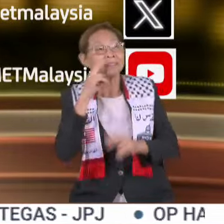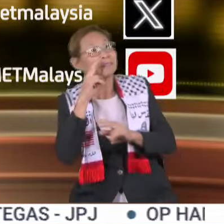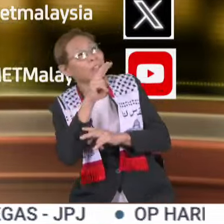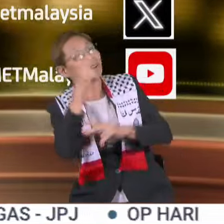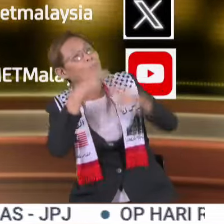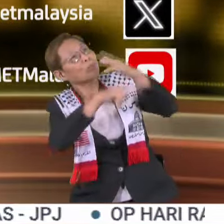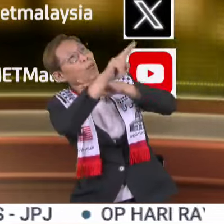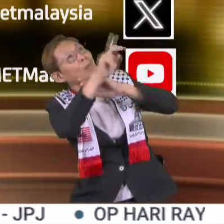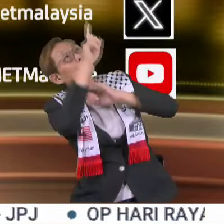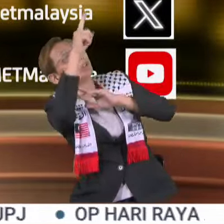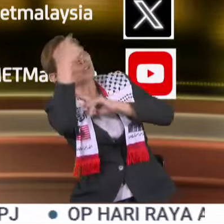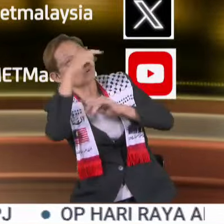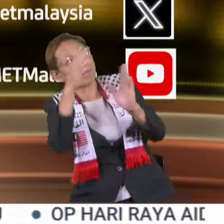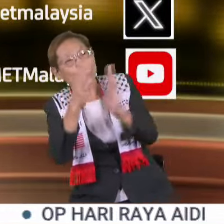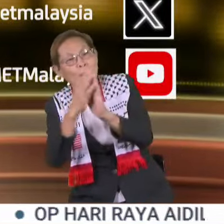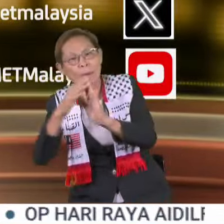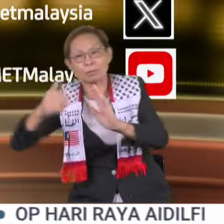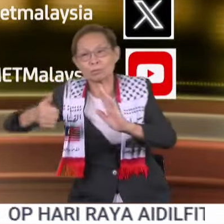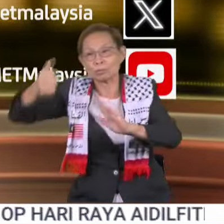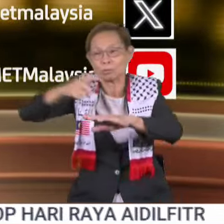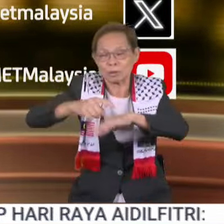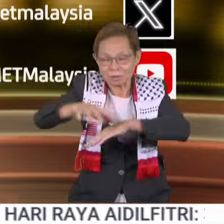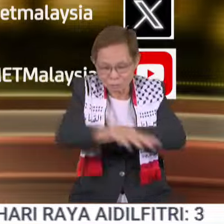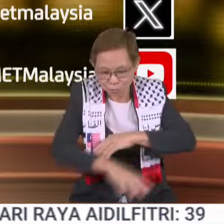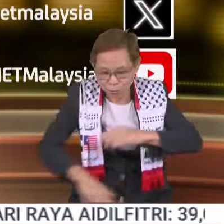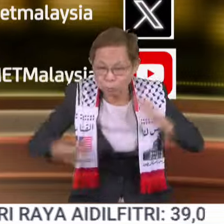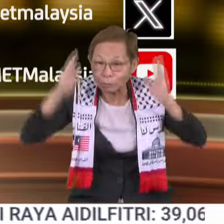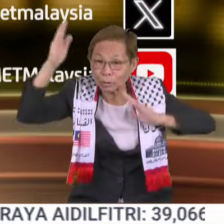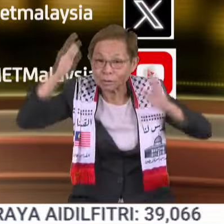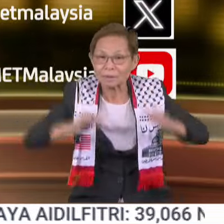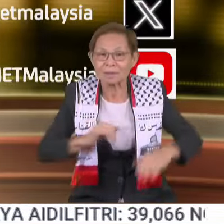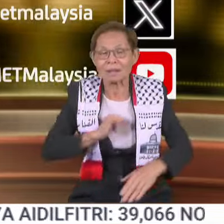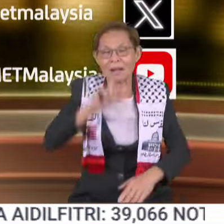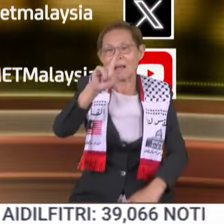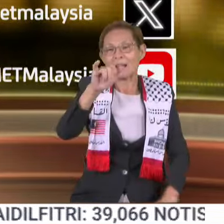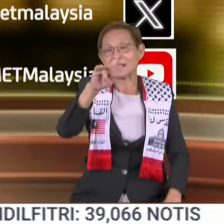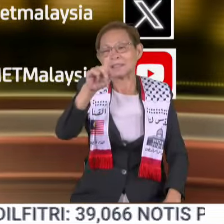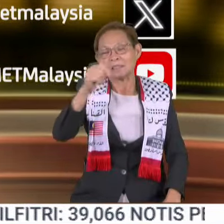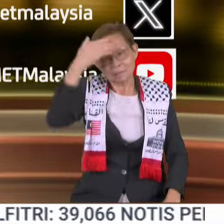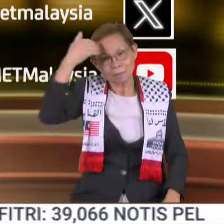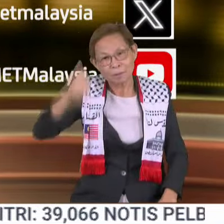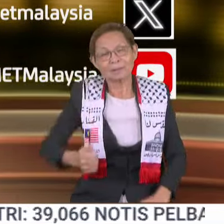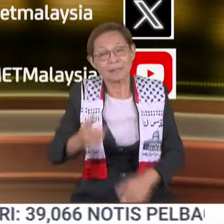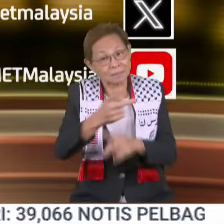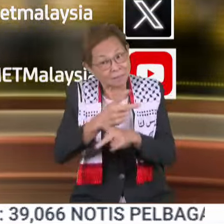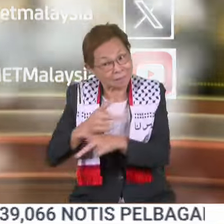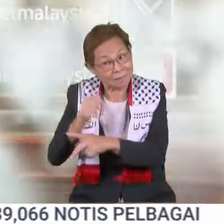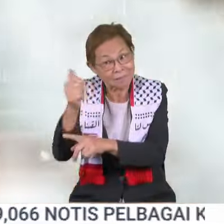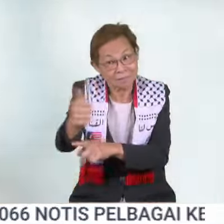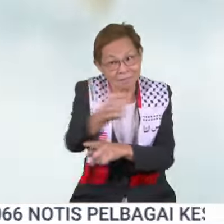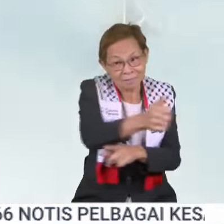lihat dulu ramalan cuaca bagi bandar-bandar utama di seluruh Malaysia. Saya Linda Hanif, assalamualaikum dan jaga diri.